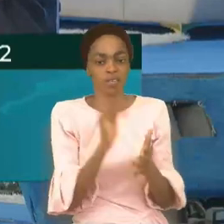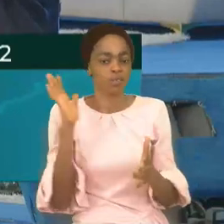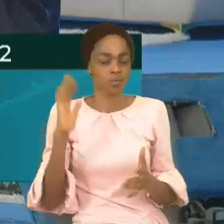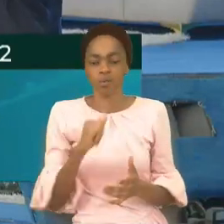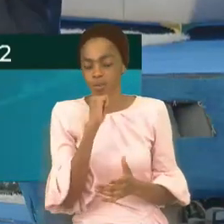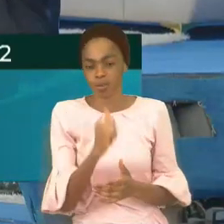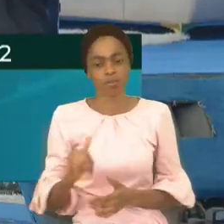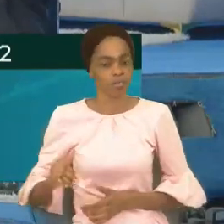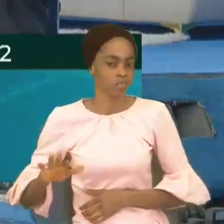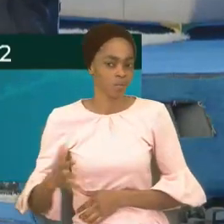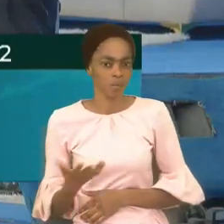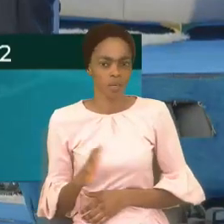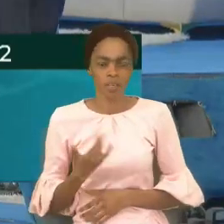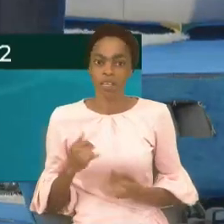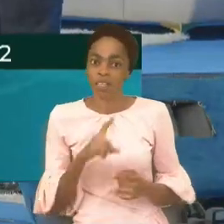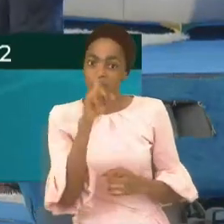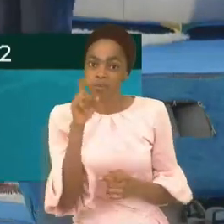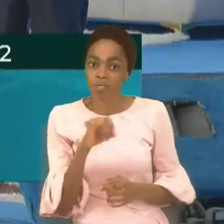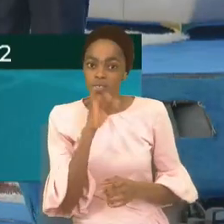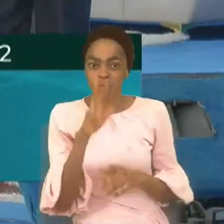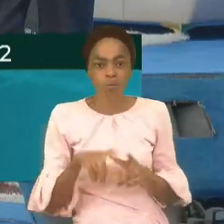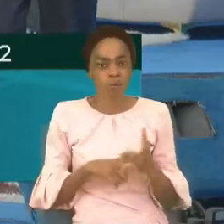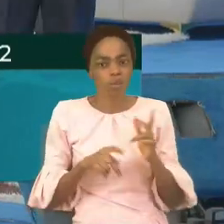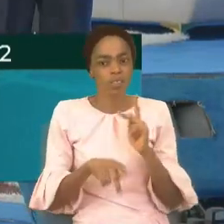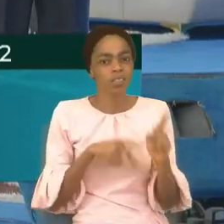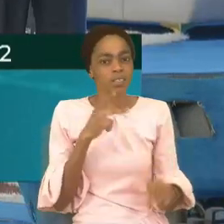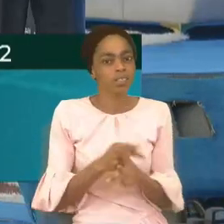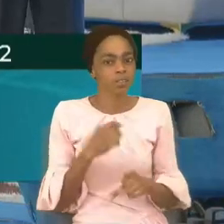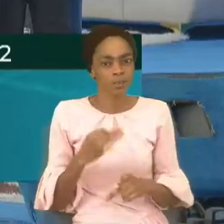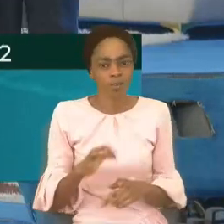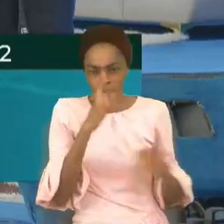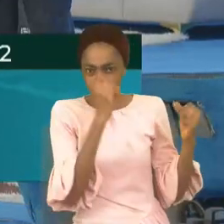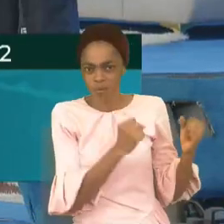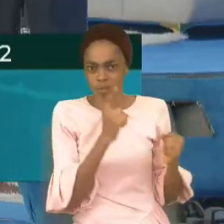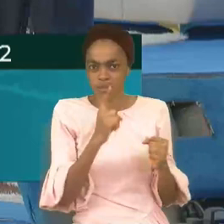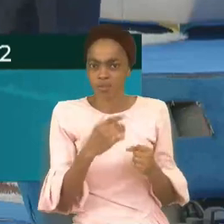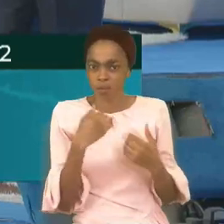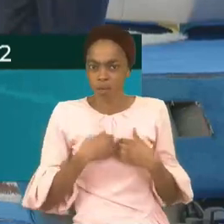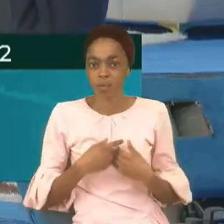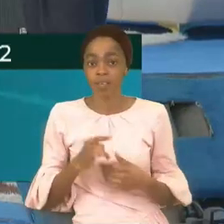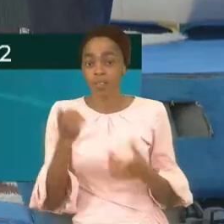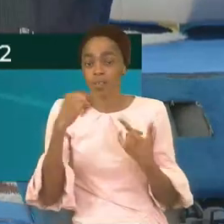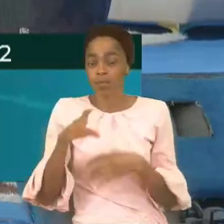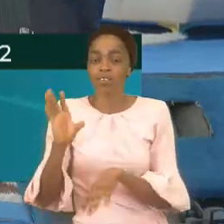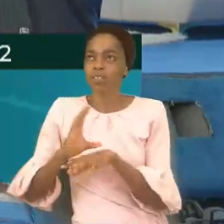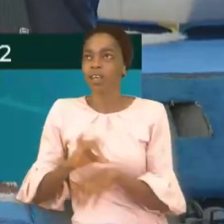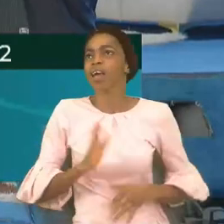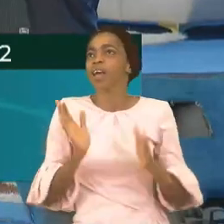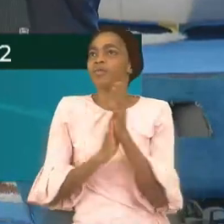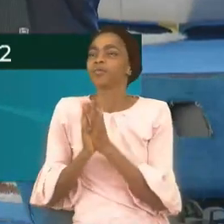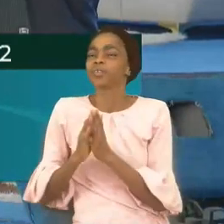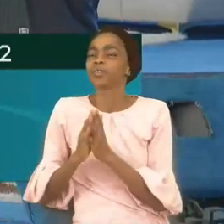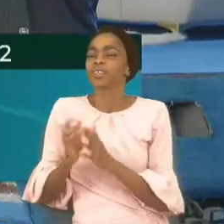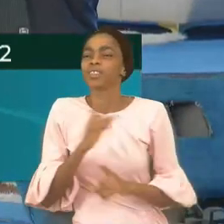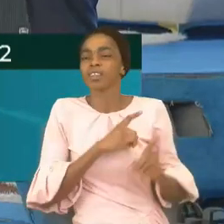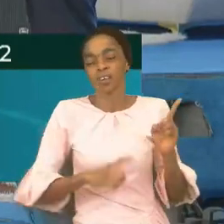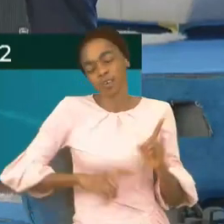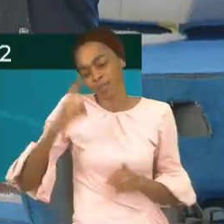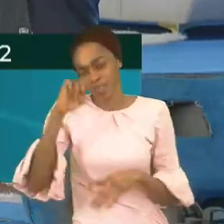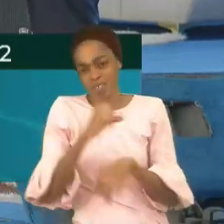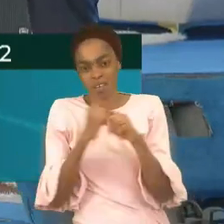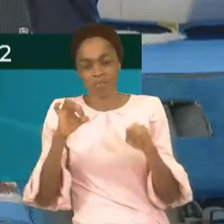Quel type de foi as-tu? Nous tenons debout dans l'église. Oh, gloire à Dieu pour le salut de mon âme. Oh, gloire à Dieu pour